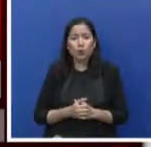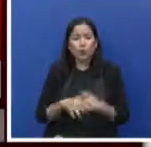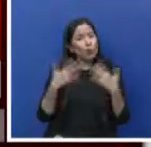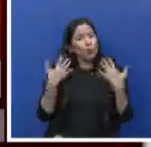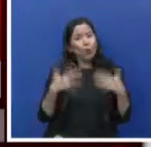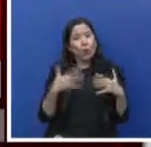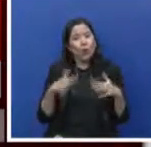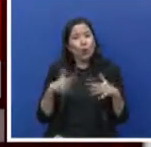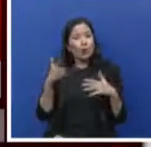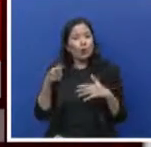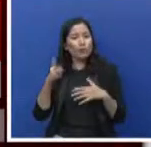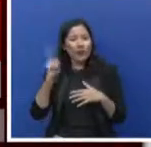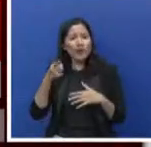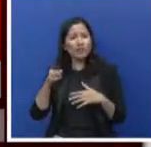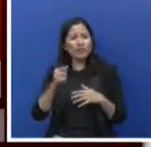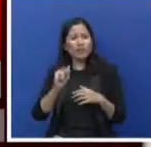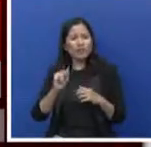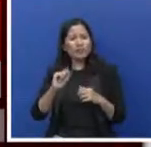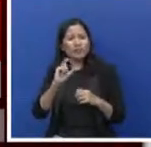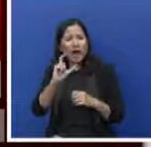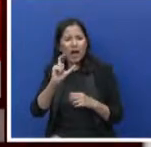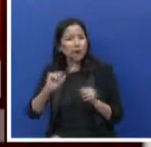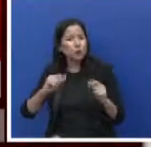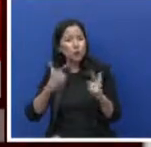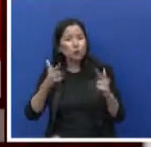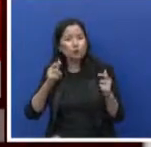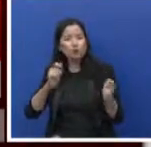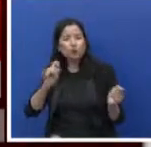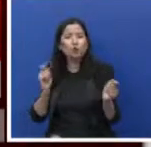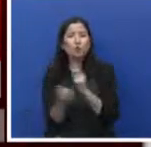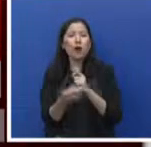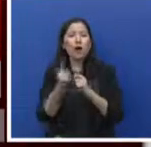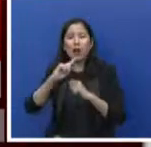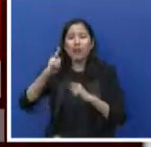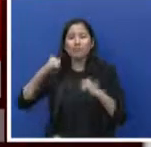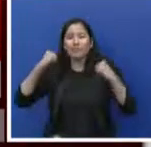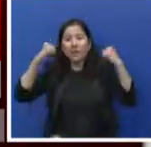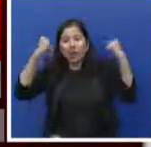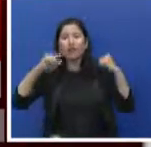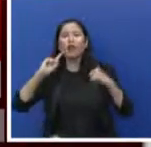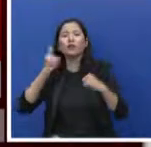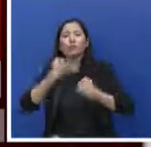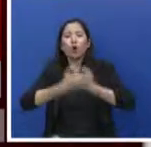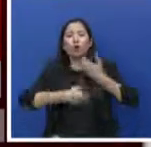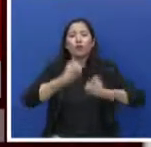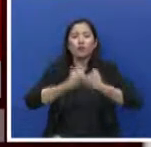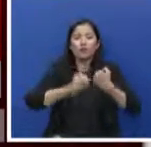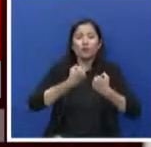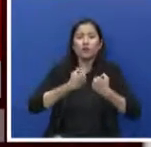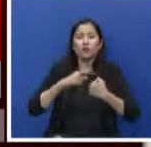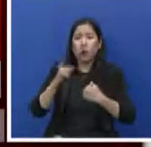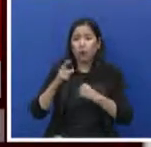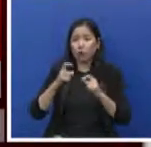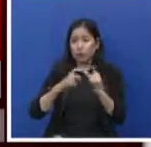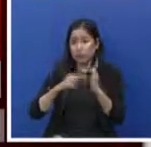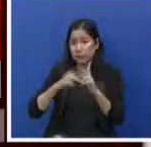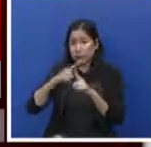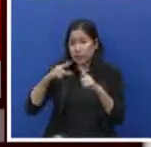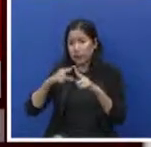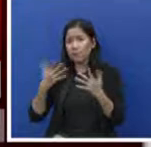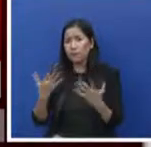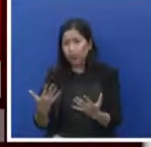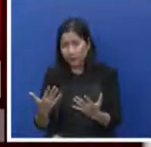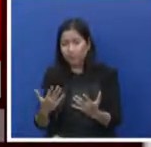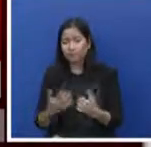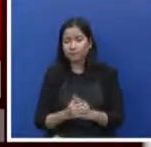ada perubahan gaya hidup yang tentu saja lebih sehat dan juga lebih produktif ya. Kalau dari Mbak Sinto seperti apa Mbak grand plan-nya, Mbak?